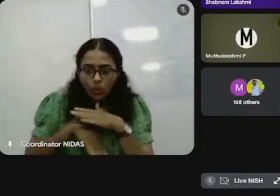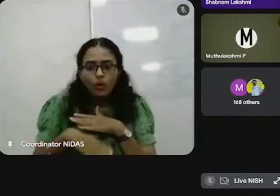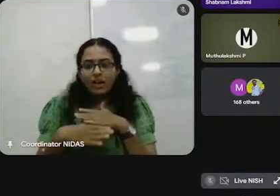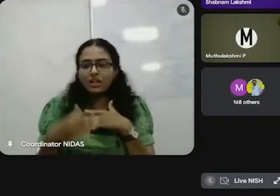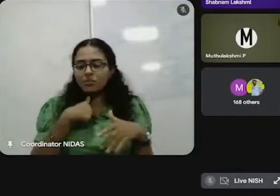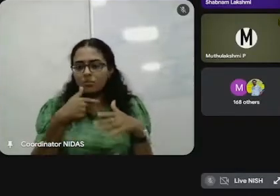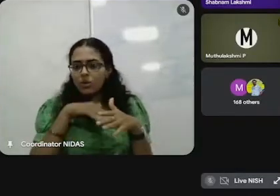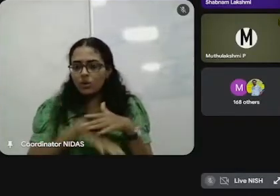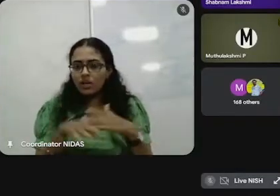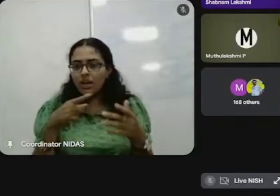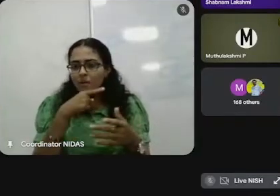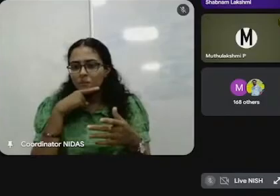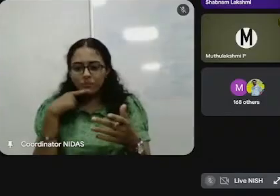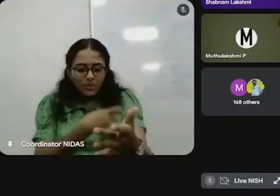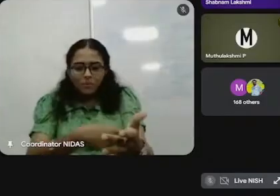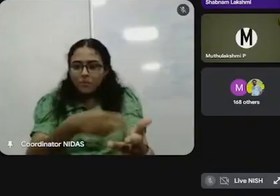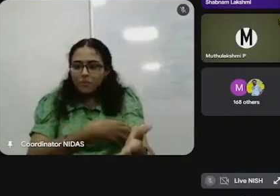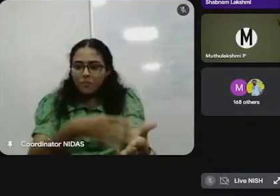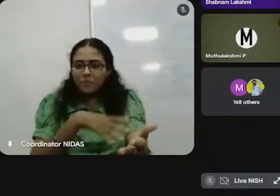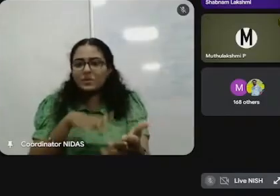നമ്മുടെ ചെറിയ ബ്ലഡ് വെസൽസ് കുറച്ചുകൂടി ആക്റ്റീവ് ആകും.